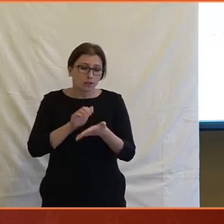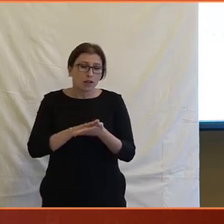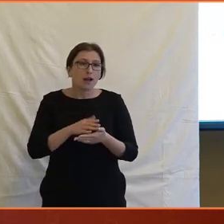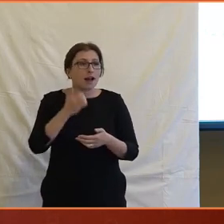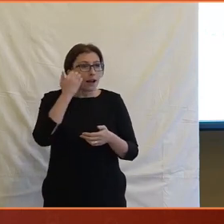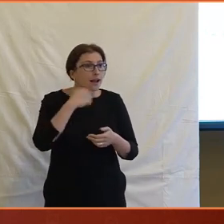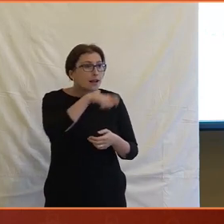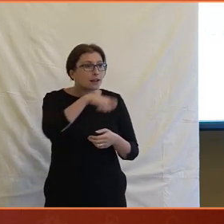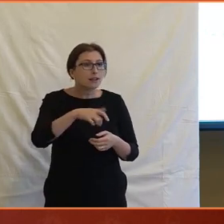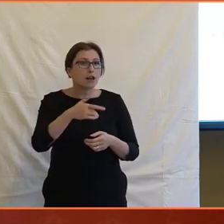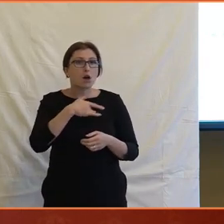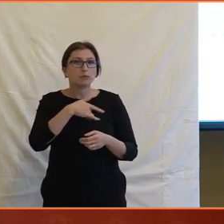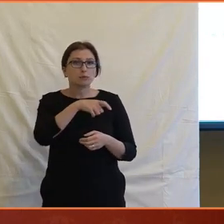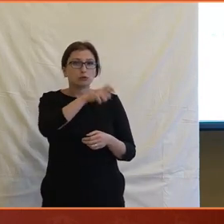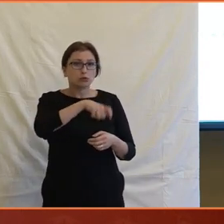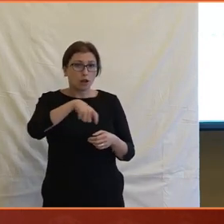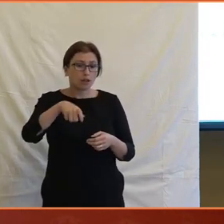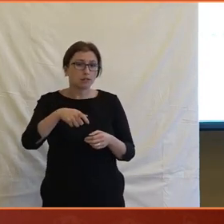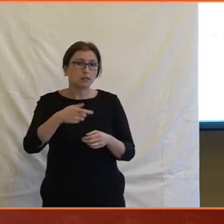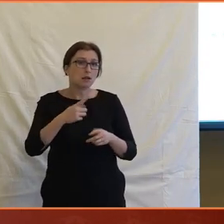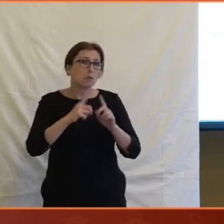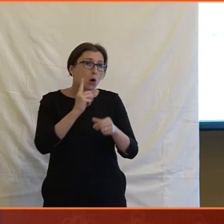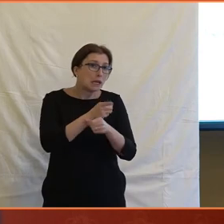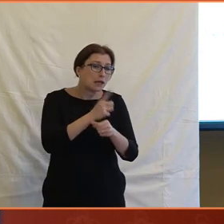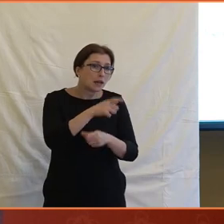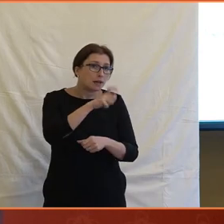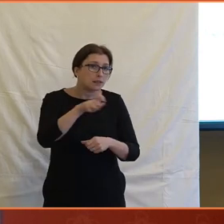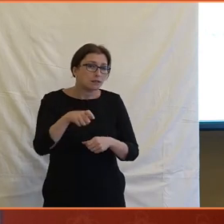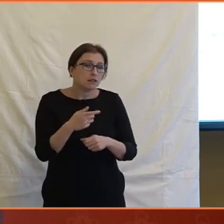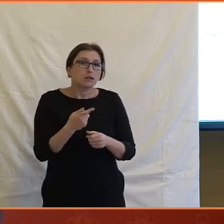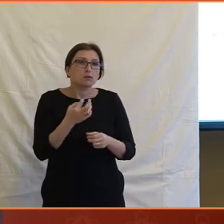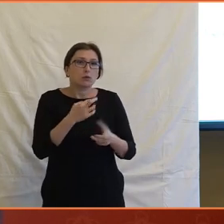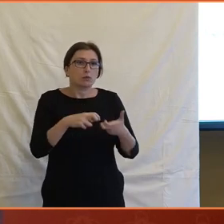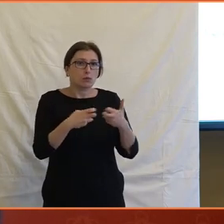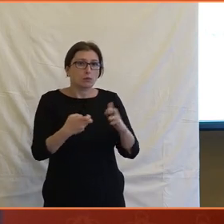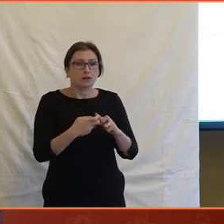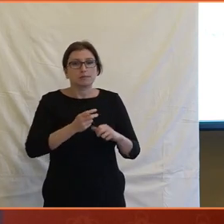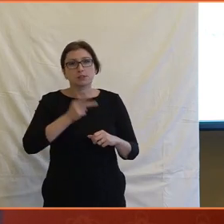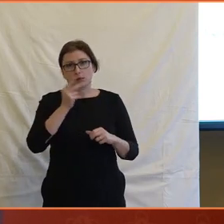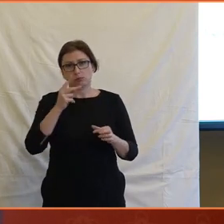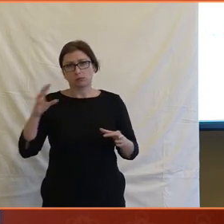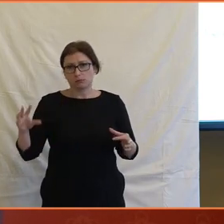straně občana. V případě klienta. Jo, tady úplně podle mě vévodí